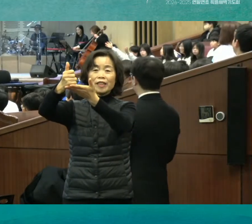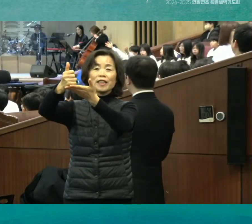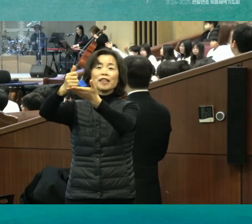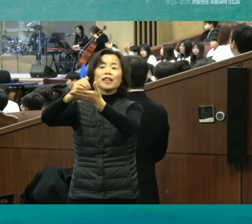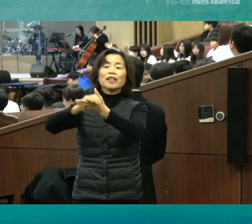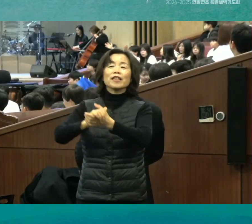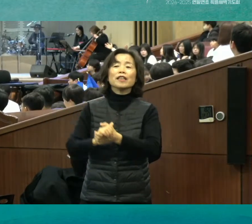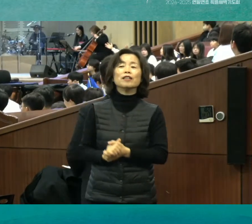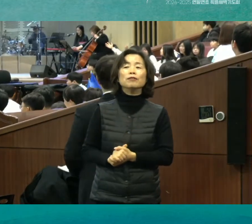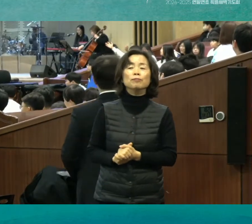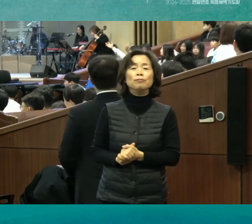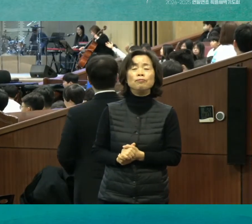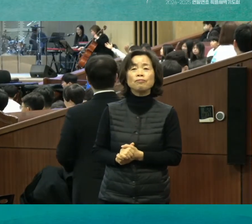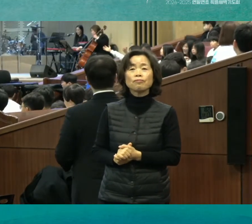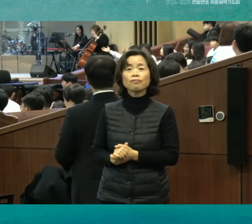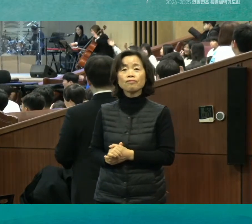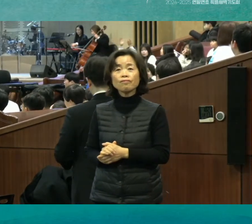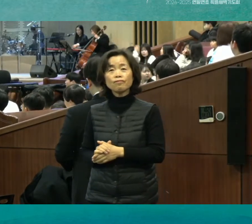감사하신 하나님,